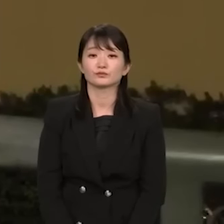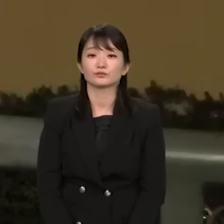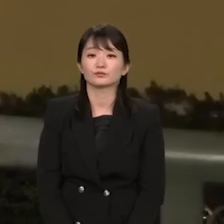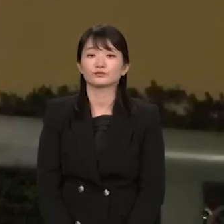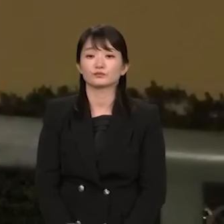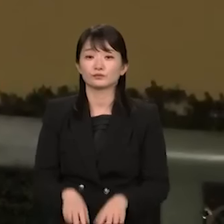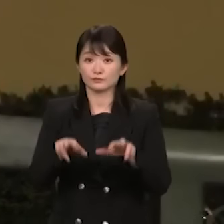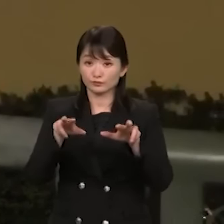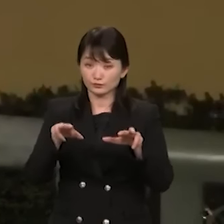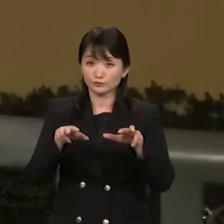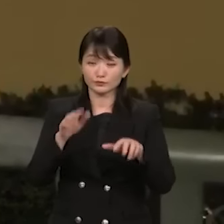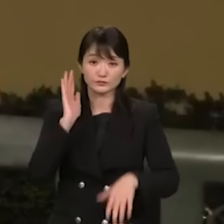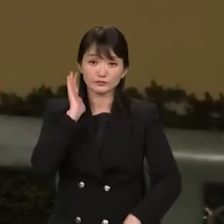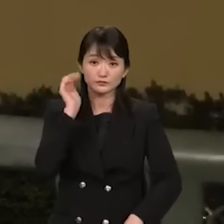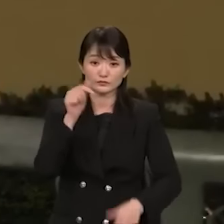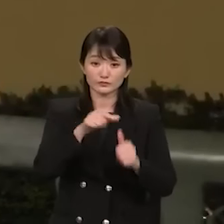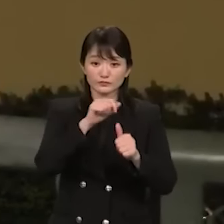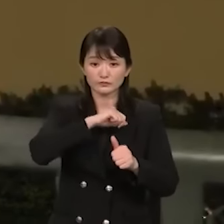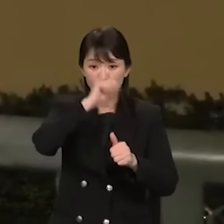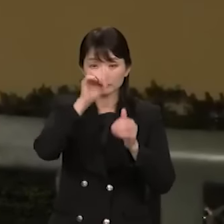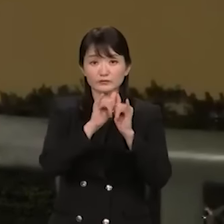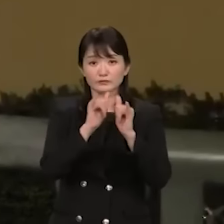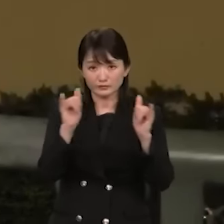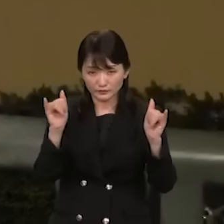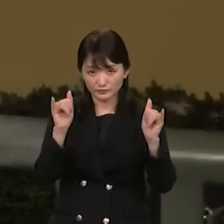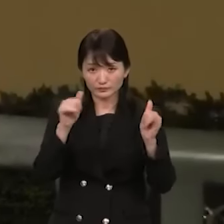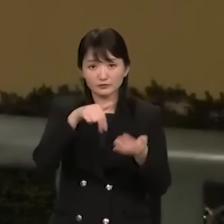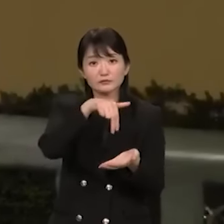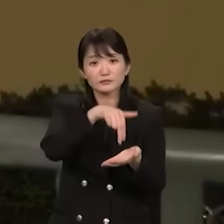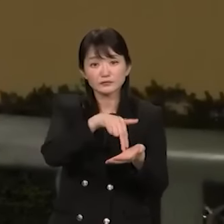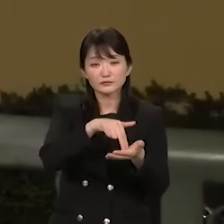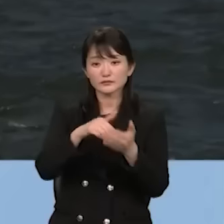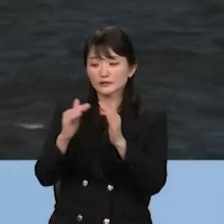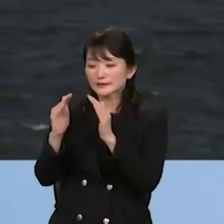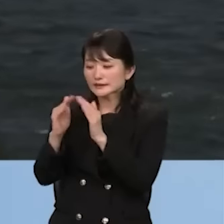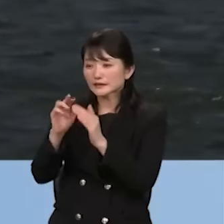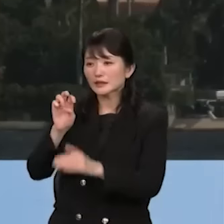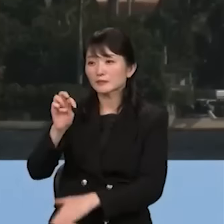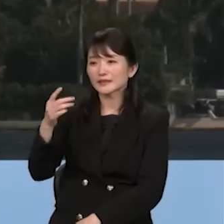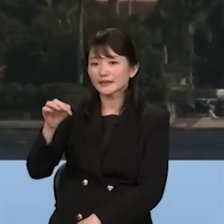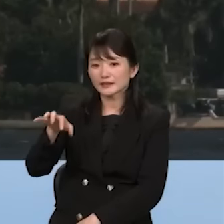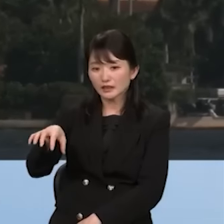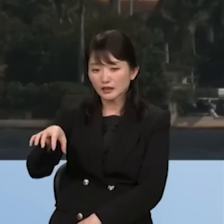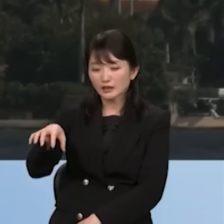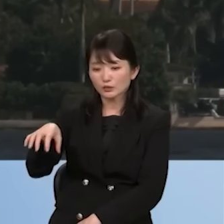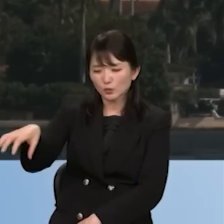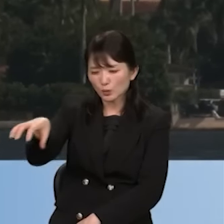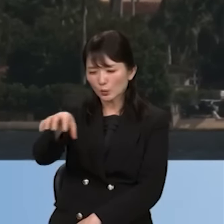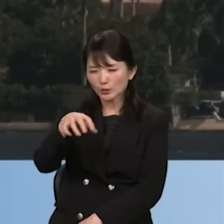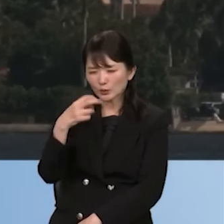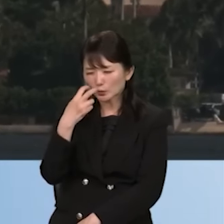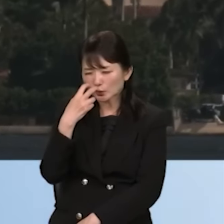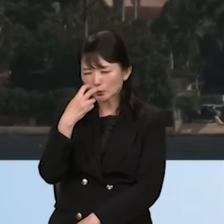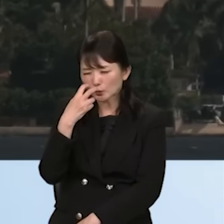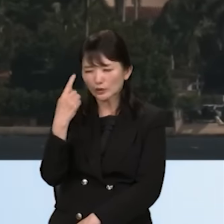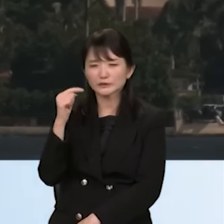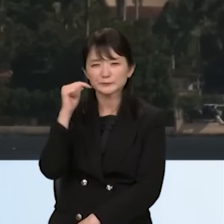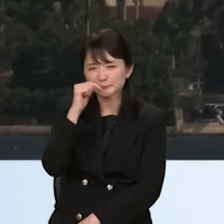네, 이제는 대통령 당선인 신분이기 때문에 자택에 있는 마러라고 리조트 주변엔 보안이 한층 더